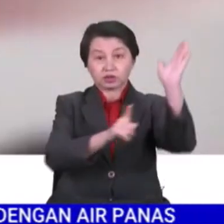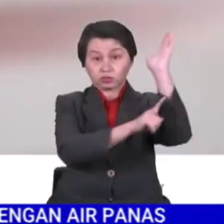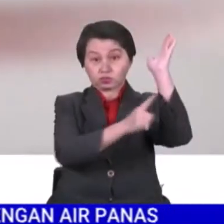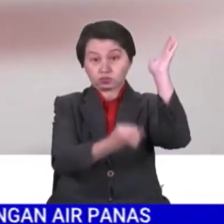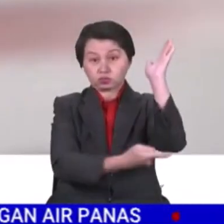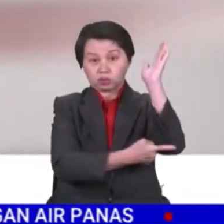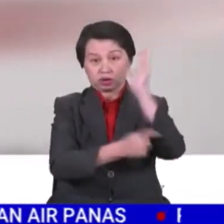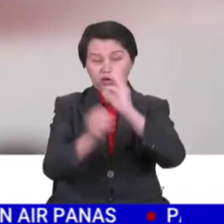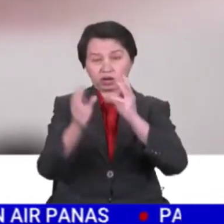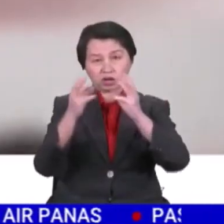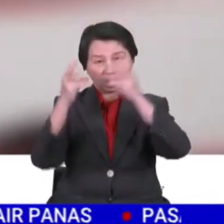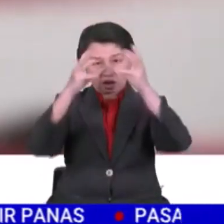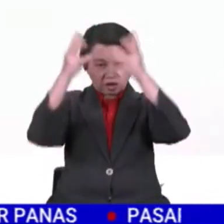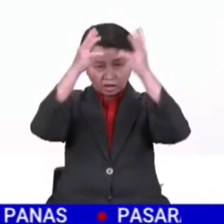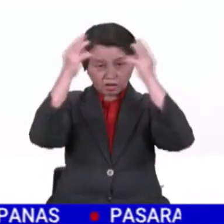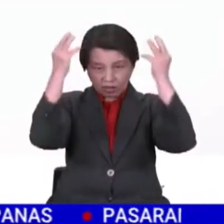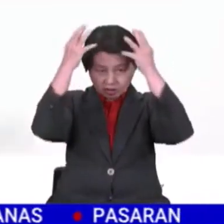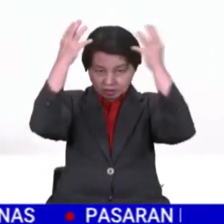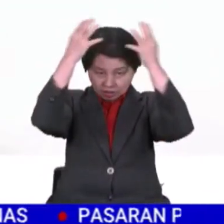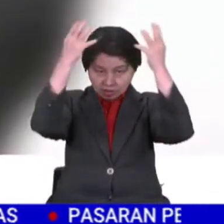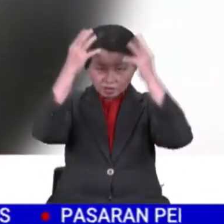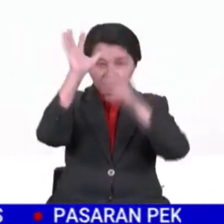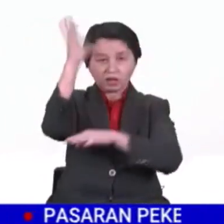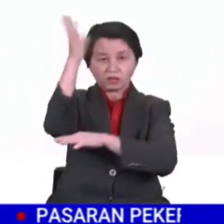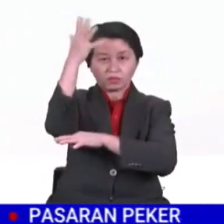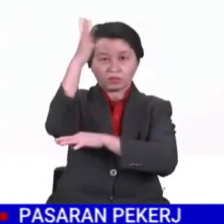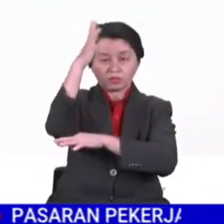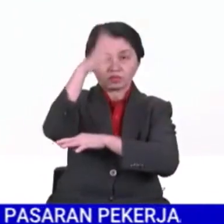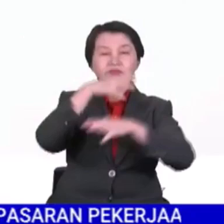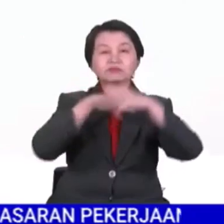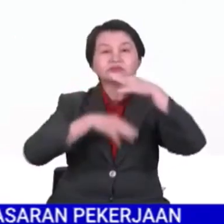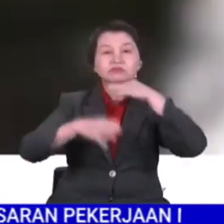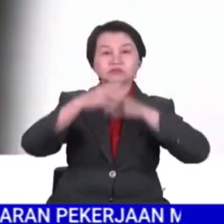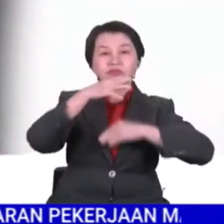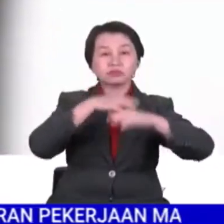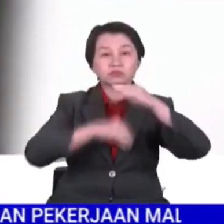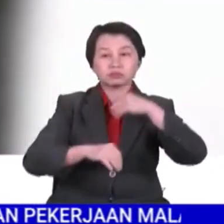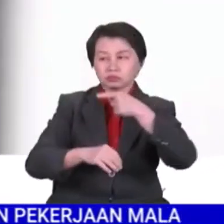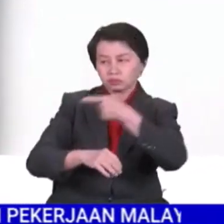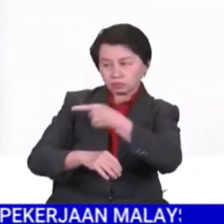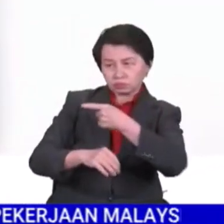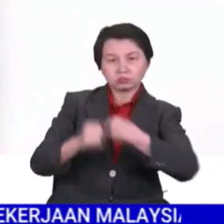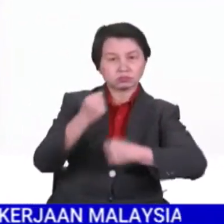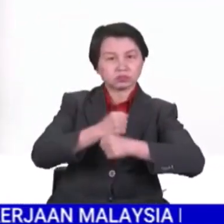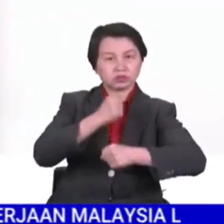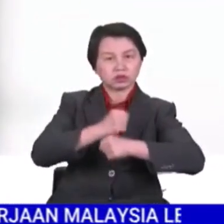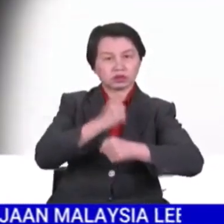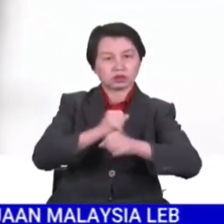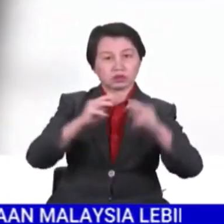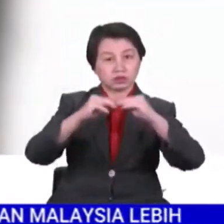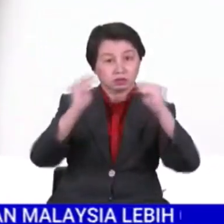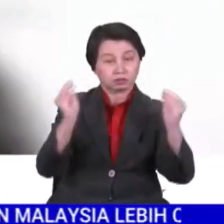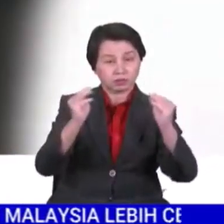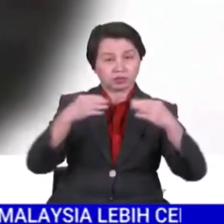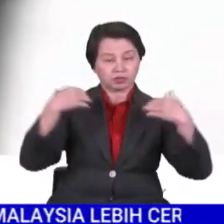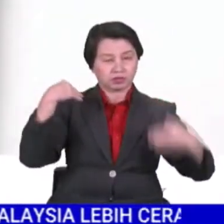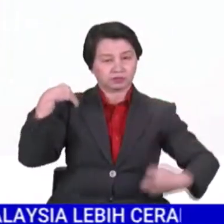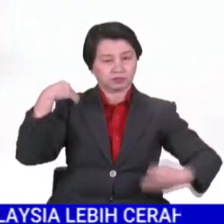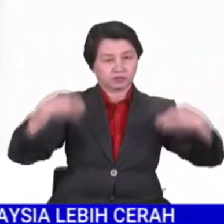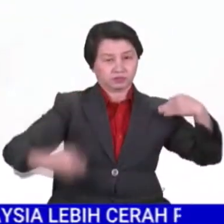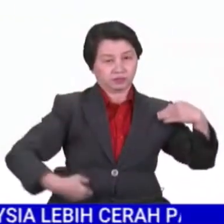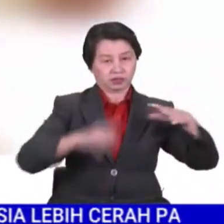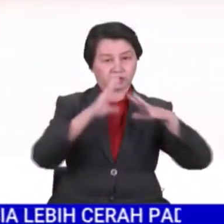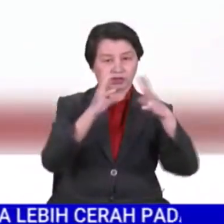dengan menggayakan rambut model wanita dalam bentuk pokok Christmas. Hiswani yang pernah bekerja dengan majalah fashion dunia